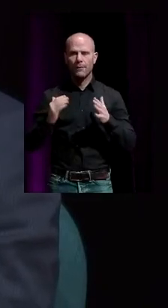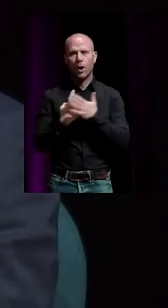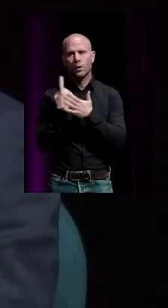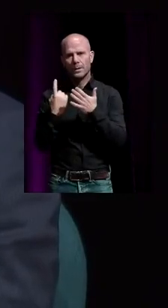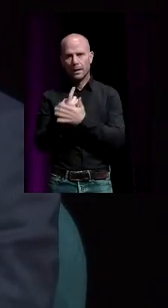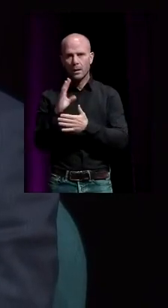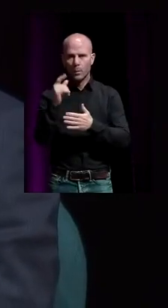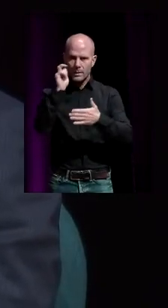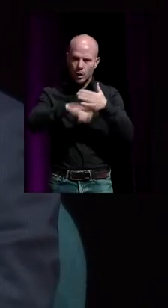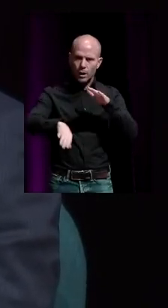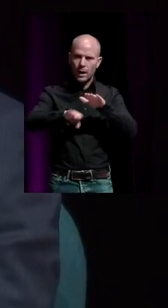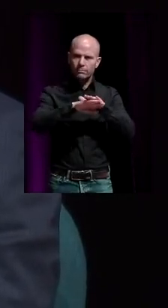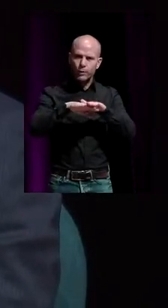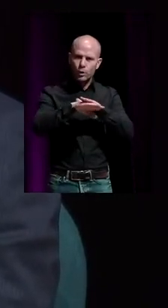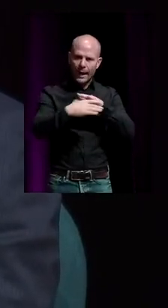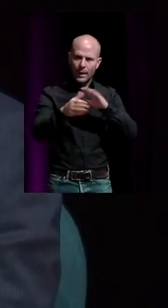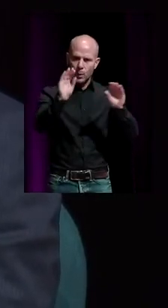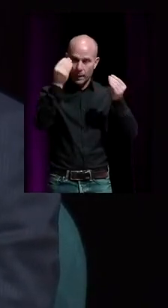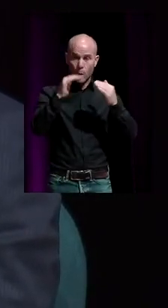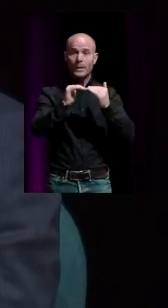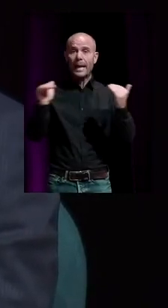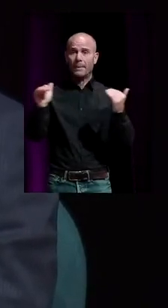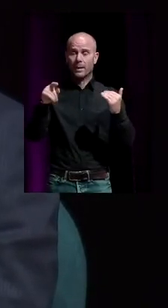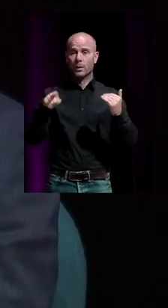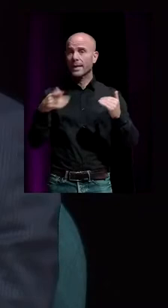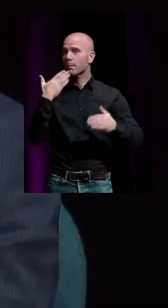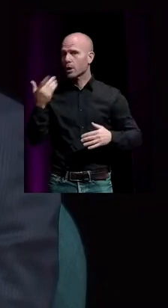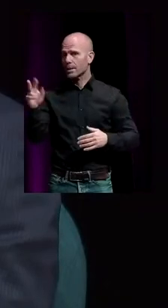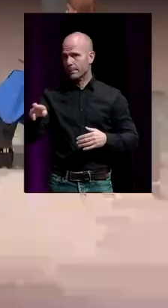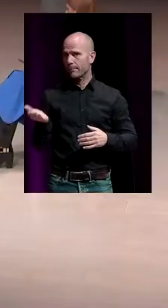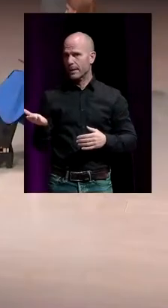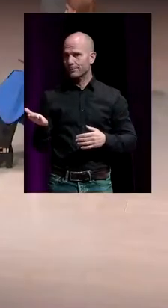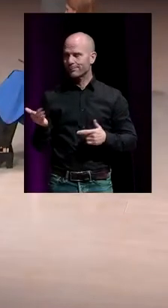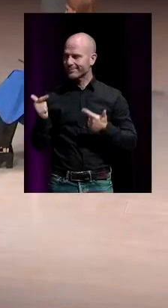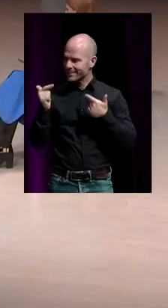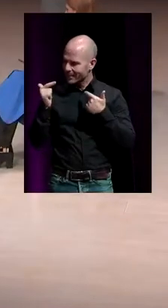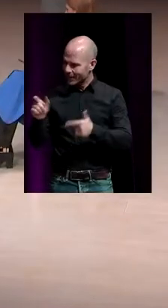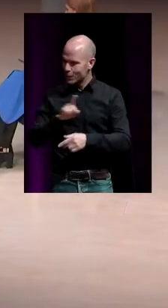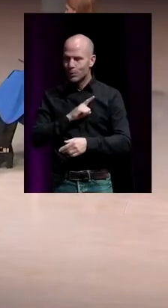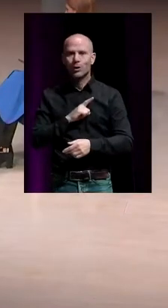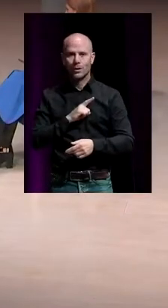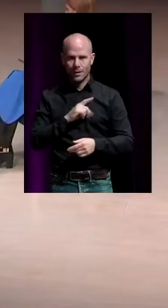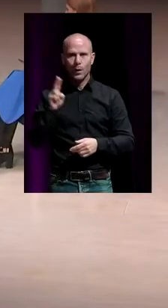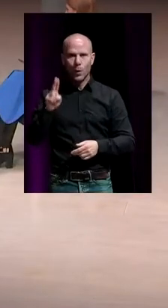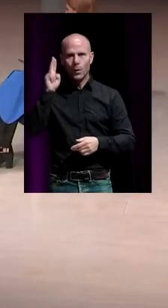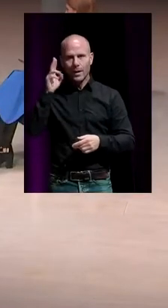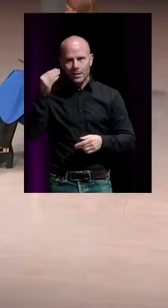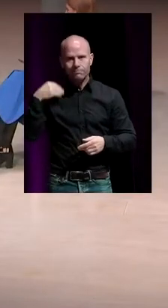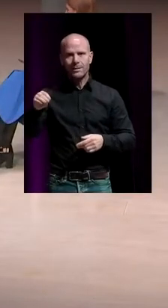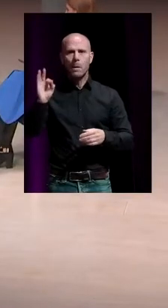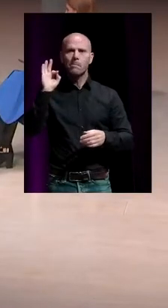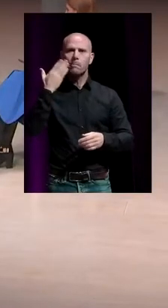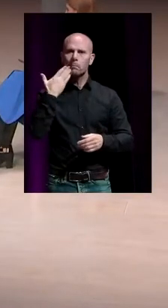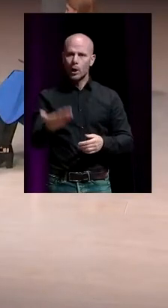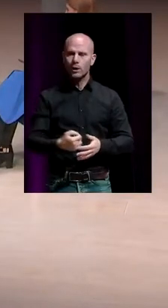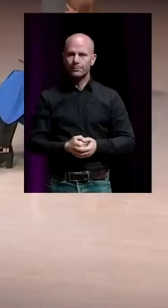det med utbildning och den ska vara jämlik och det här är ett bra exempel. Tack så mycket. Härligt med konkreta initiativ.